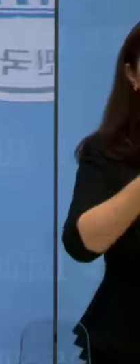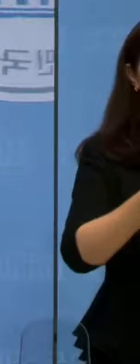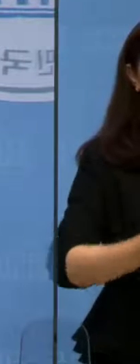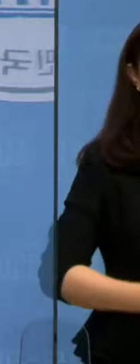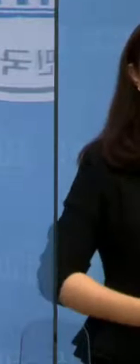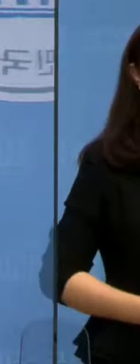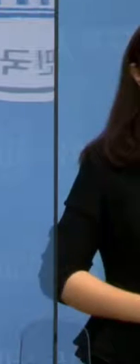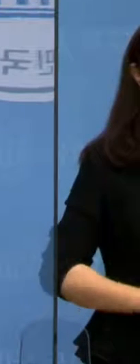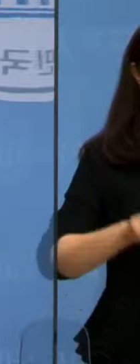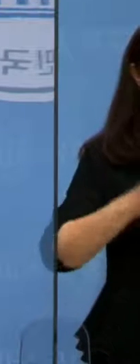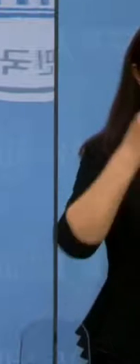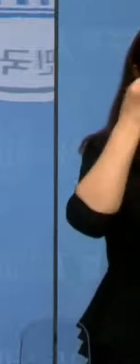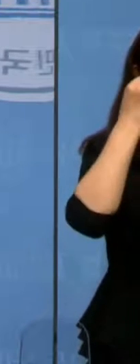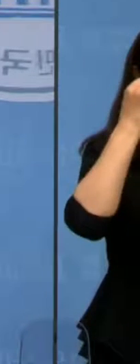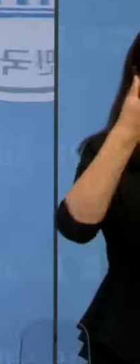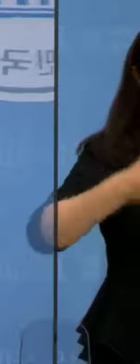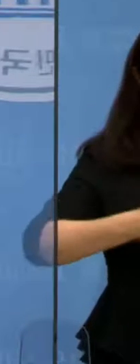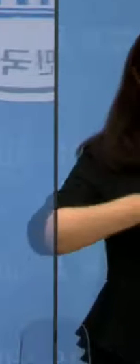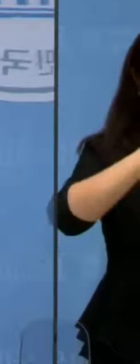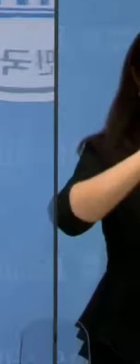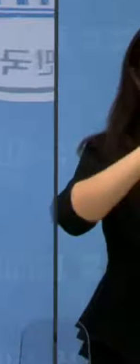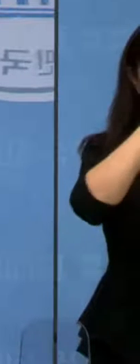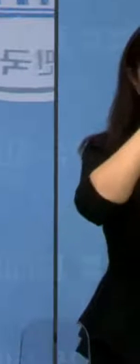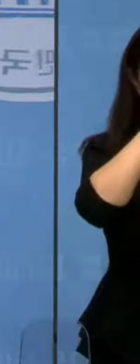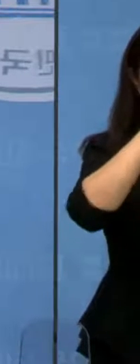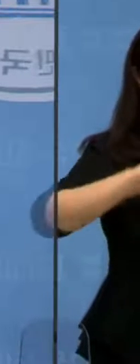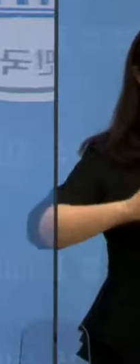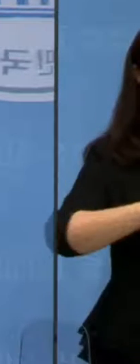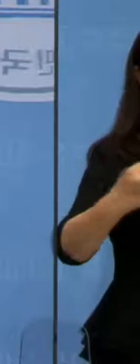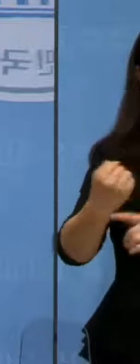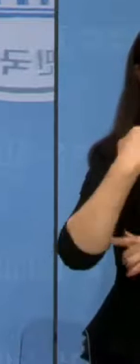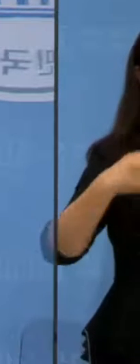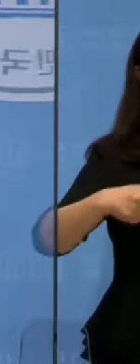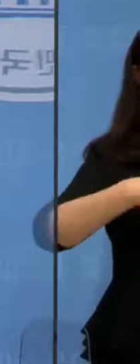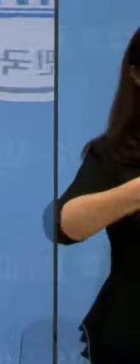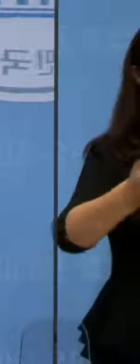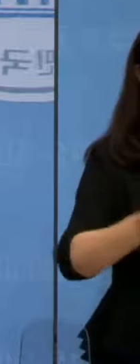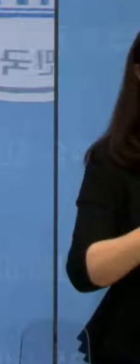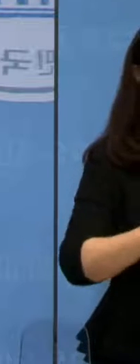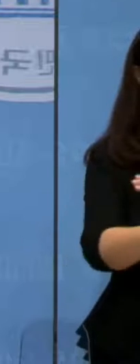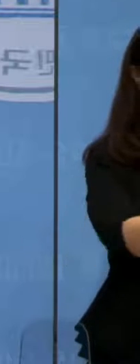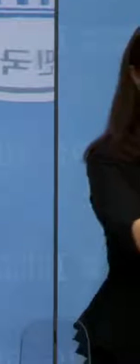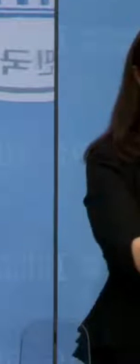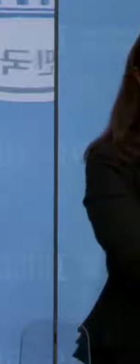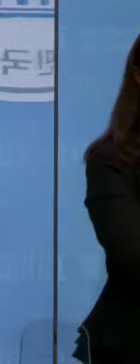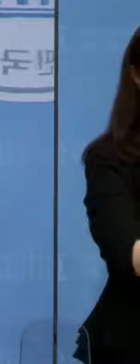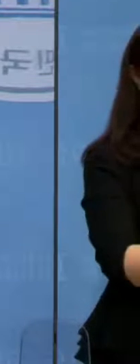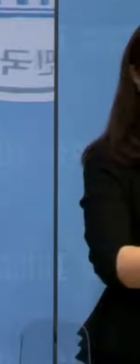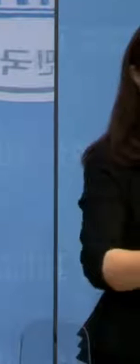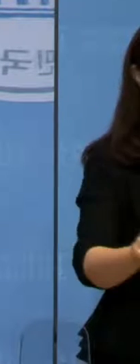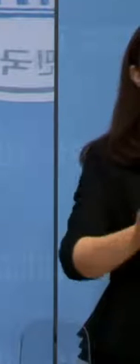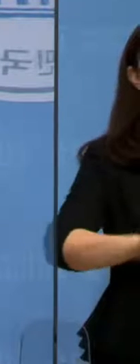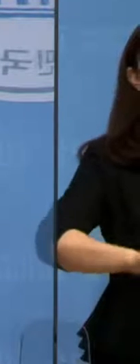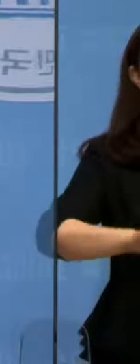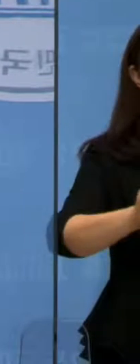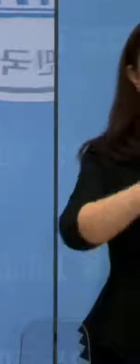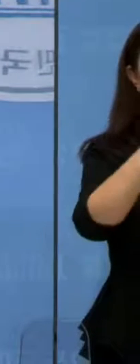이번에 새로이 선출될 국민의힘 당 지도부는 올 연말까지 국민의 눈높이와 마음에